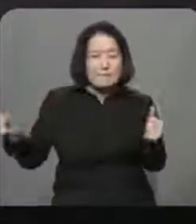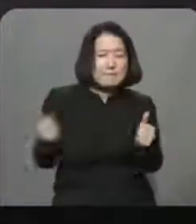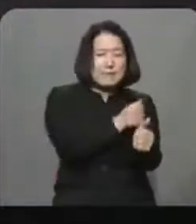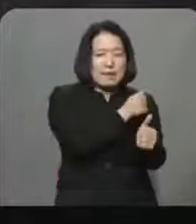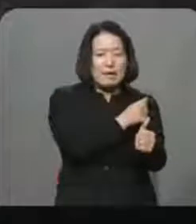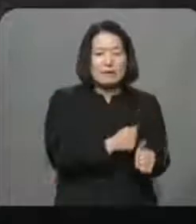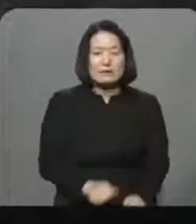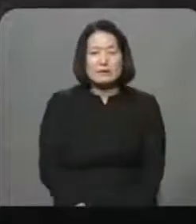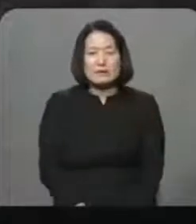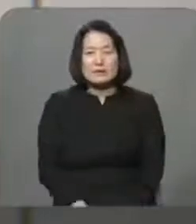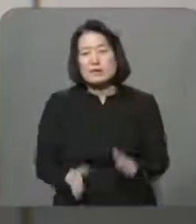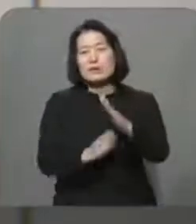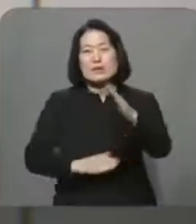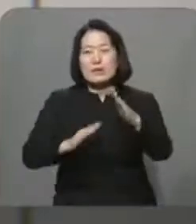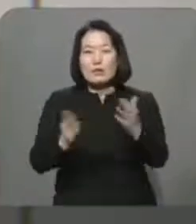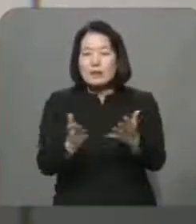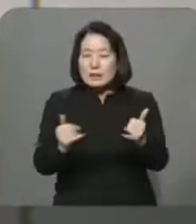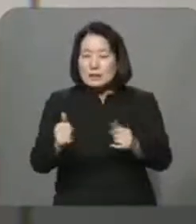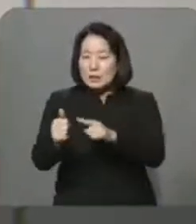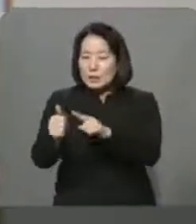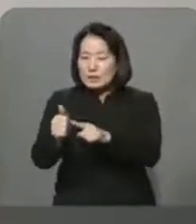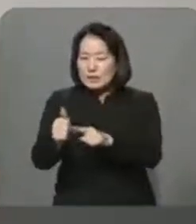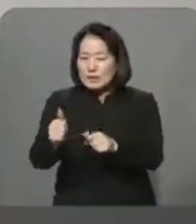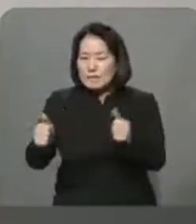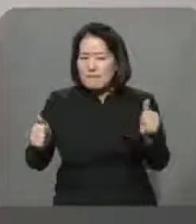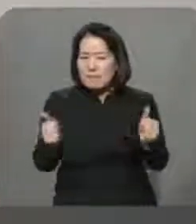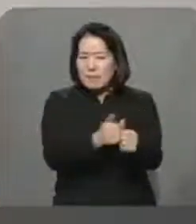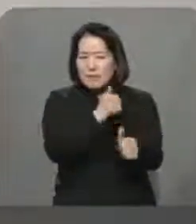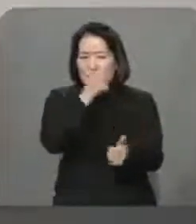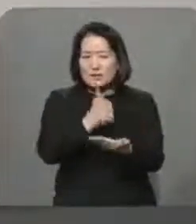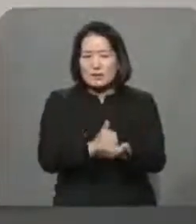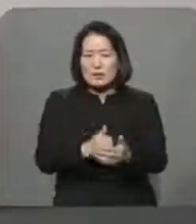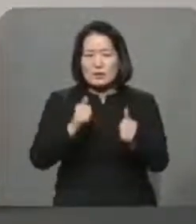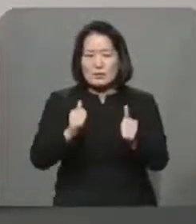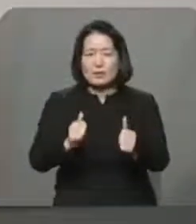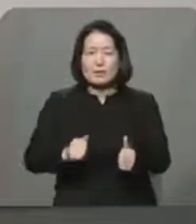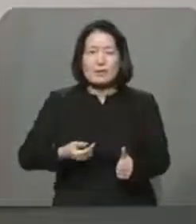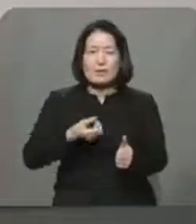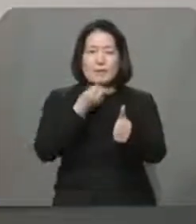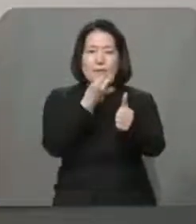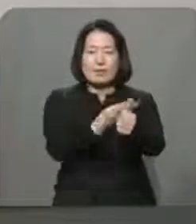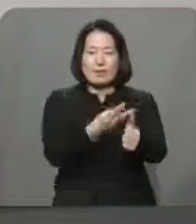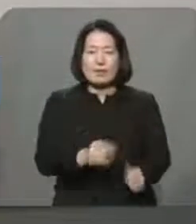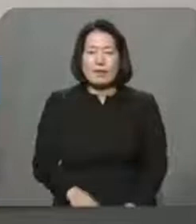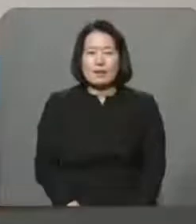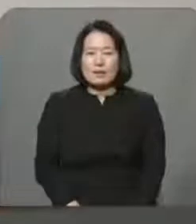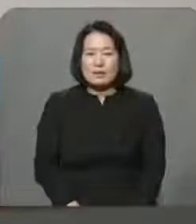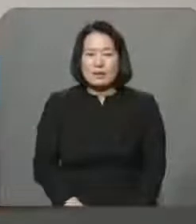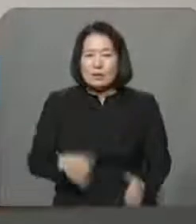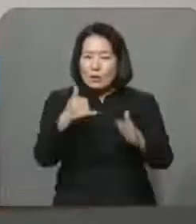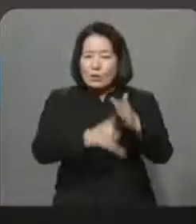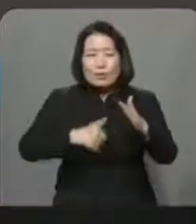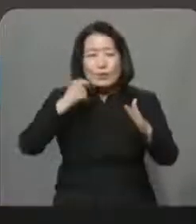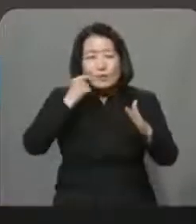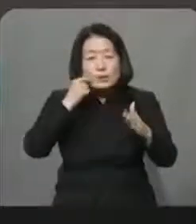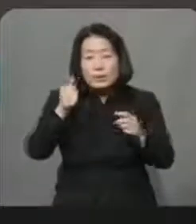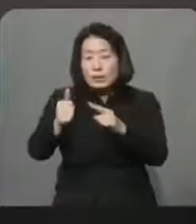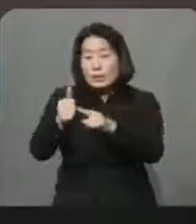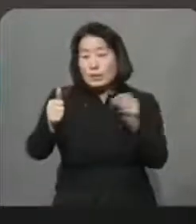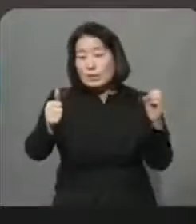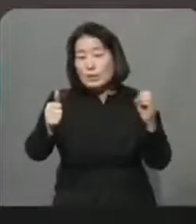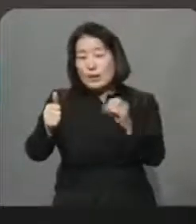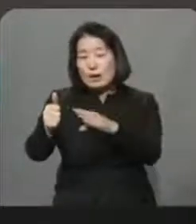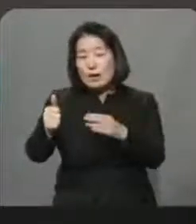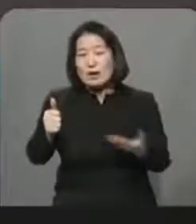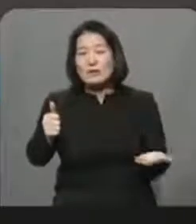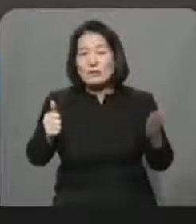겁니다. 공무원은 해당 이장을 폭행 혐의로 고소했습니다. 못한다고 하니까 제가